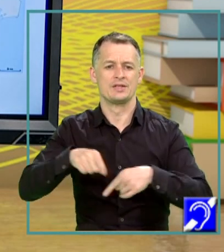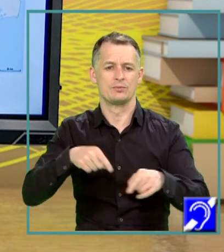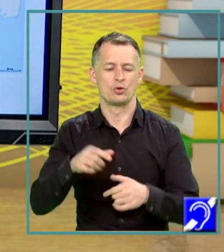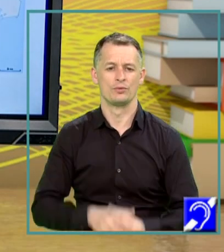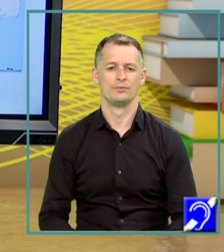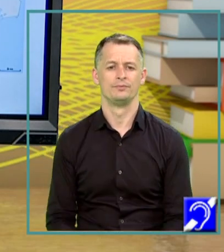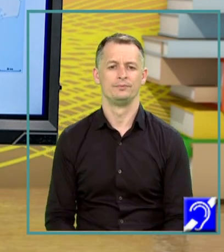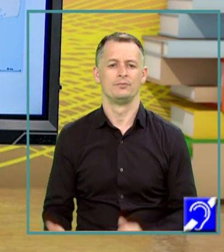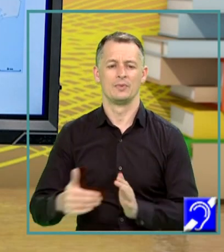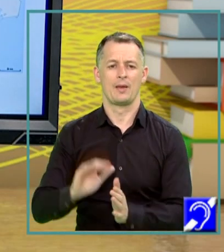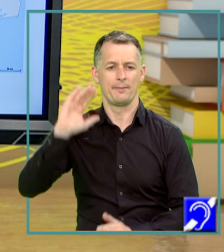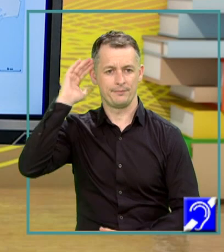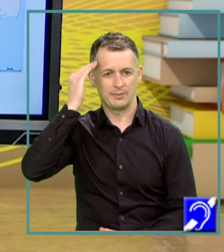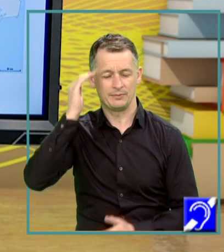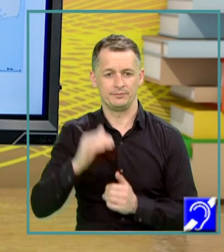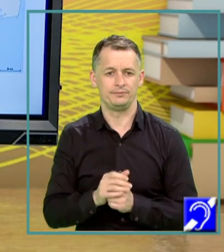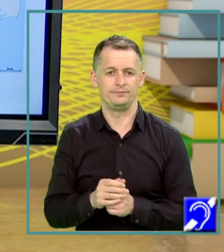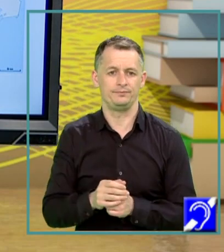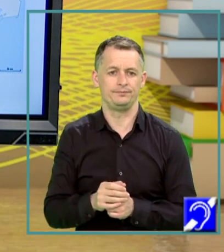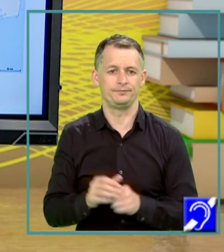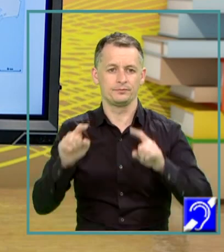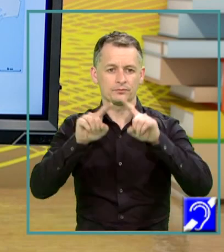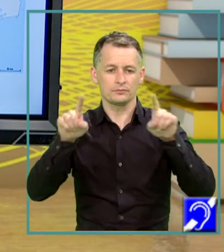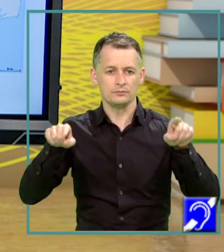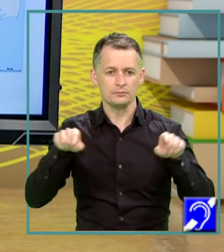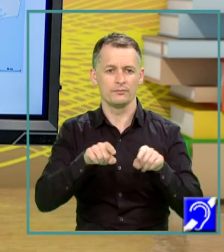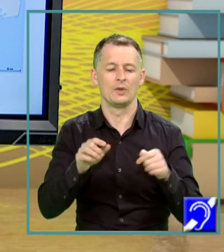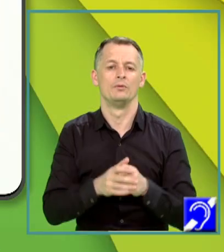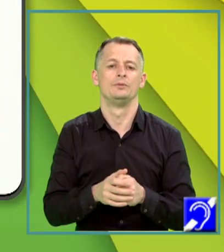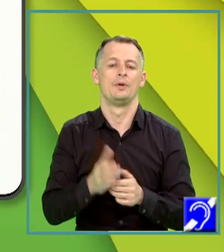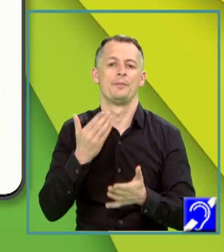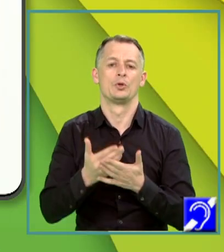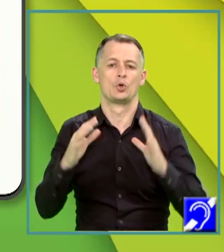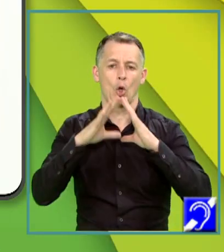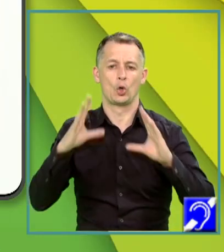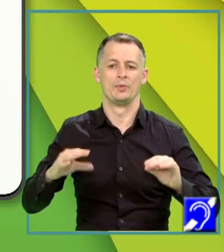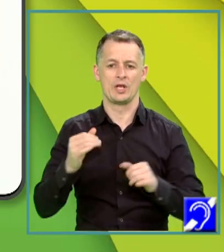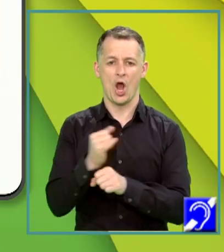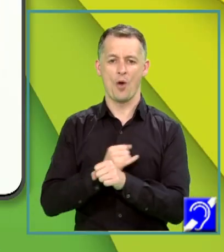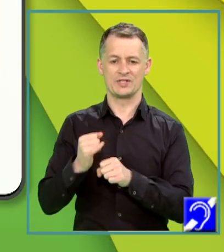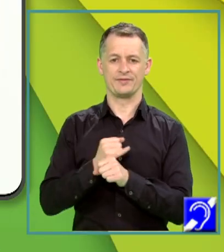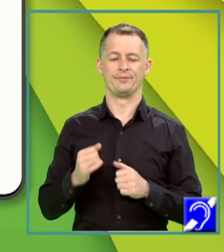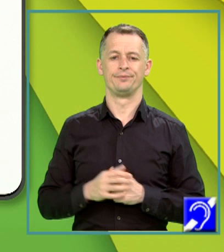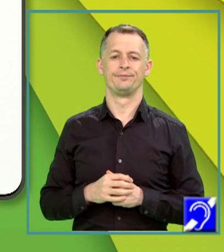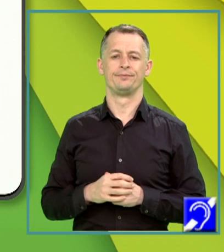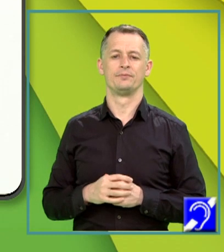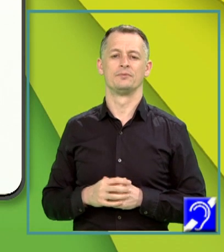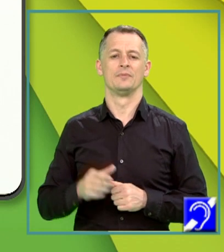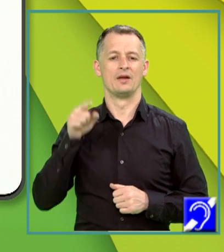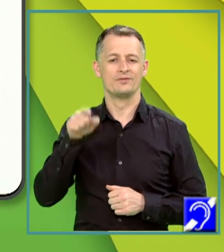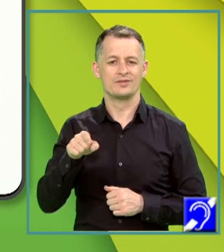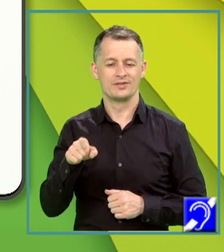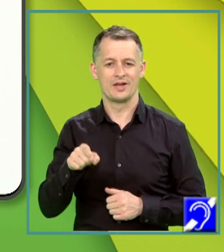trebuie să amintim hartă a magistralelor feroviare la nivelul țării noastre observăm că majoritatea acestor